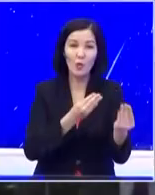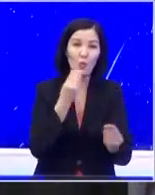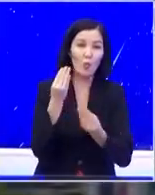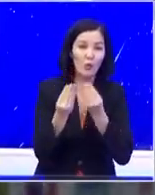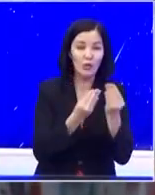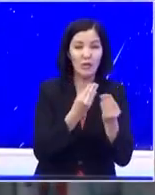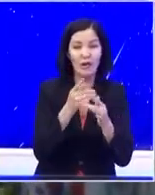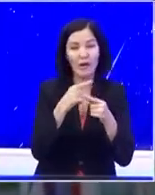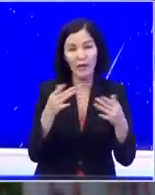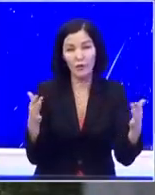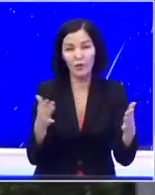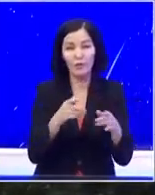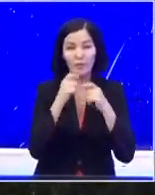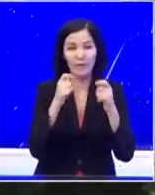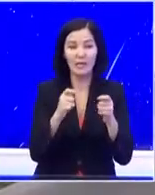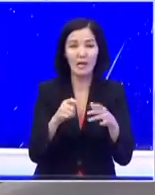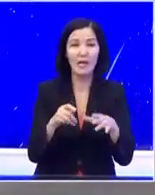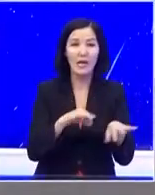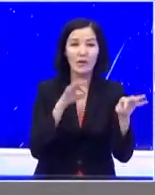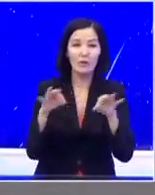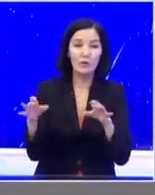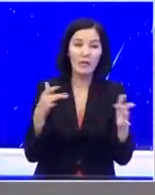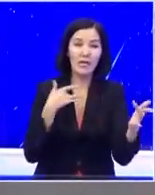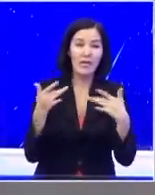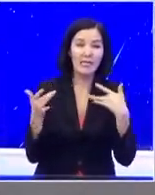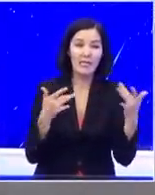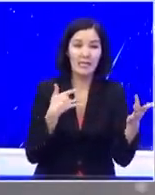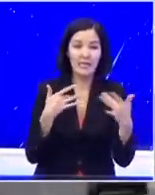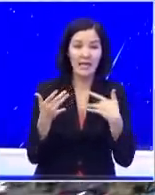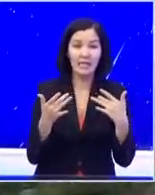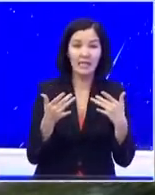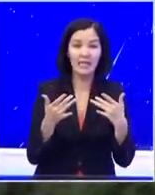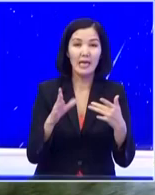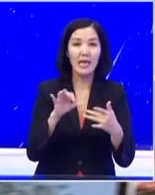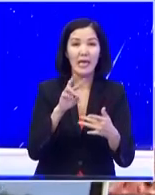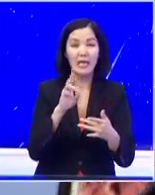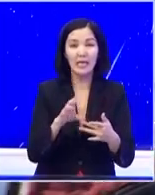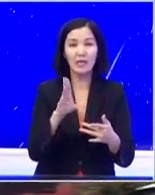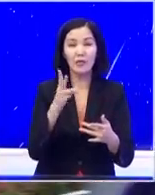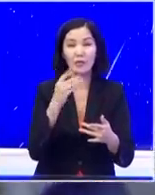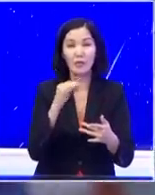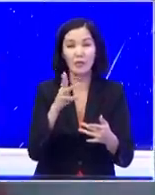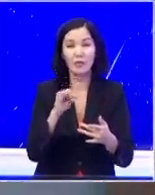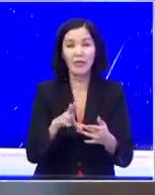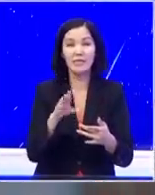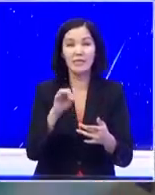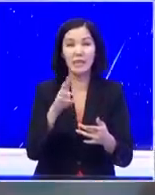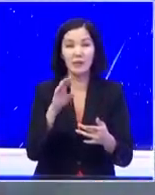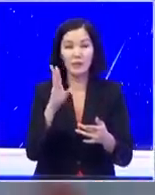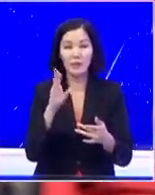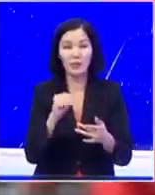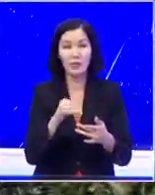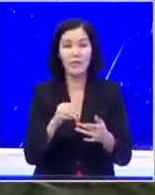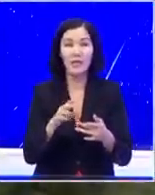да таратылды. Ал көшпелі концерт көлігі қала көшелерін аралап, Еркін, Үйтас, Шайқорған саяжайларына барды. Мереке иелерінің